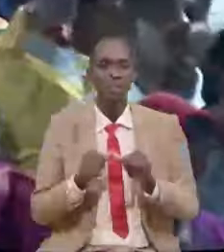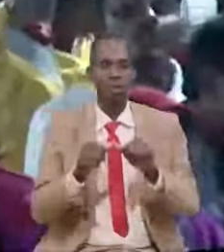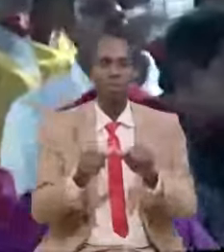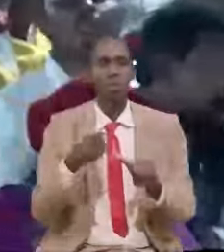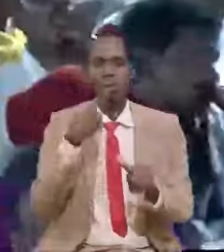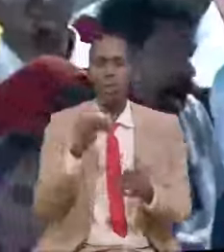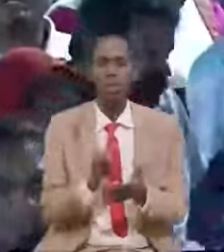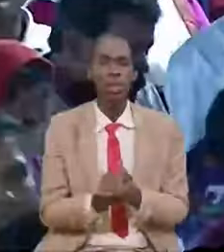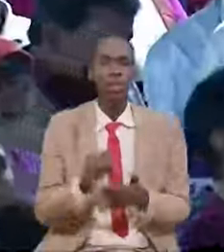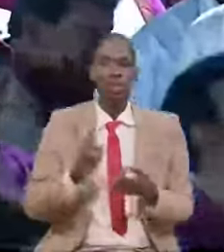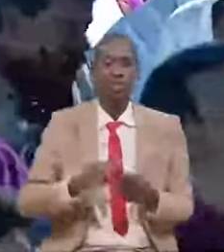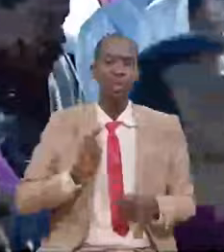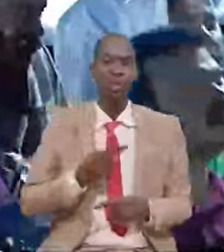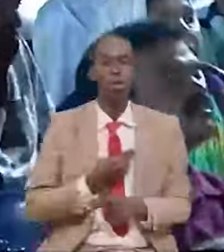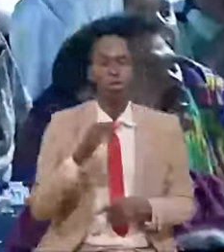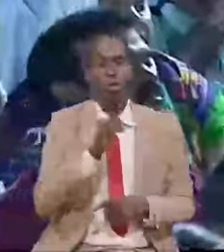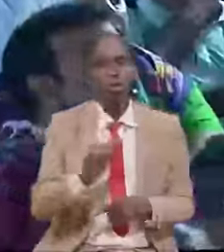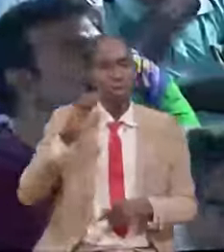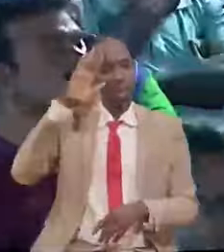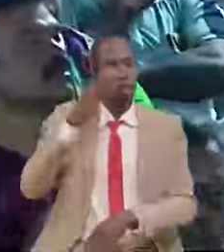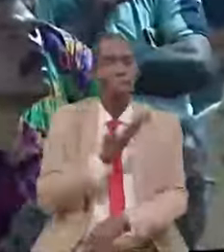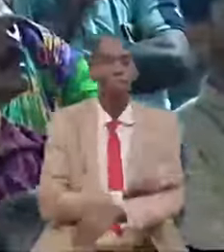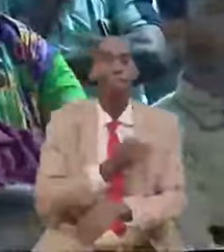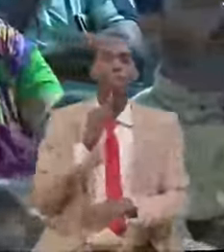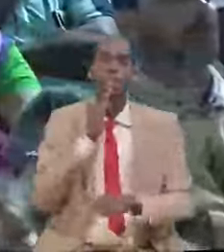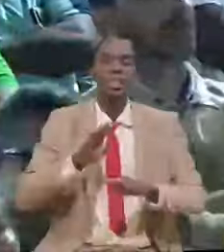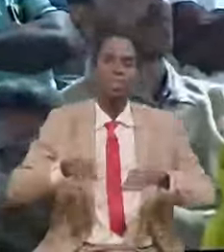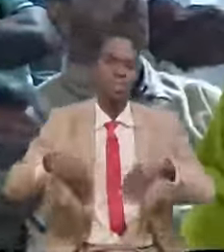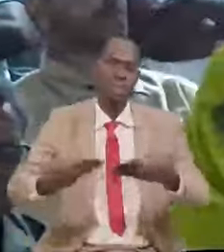Et il dit, un fils nous est donné.